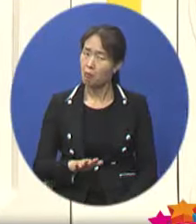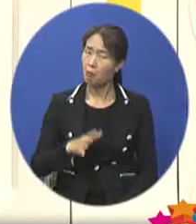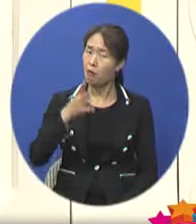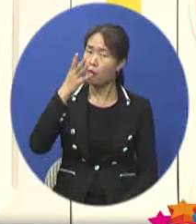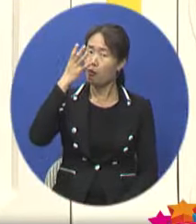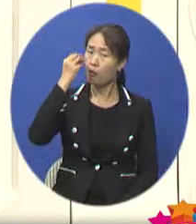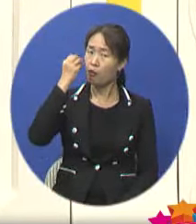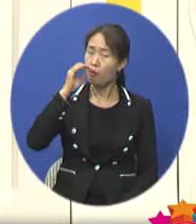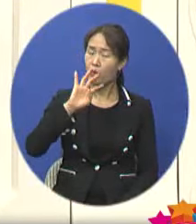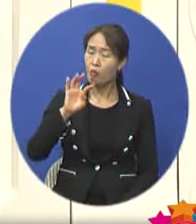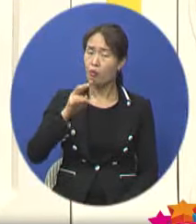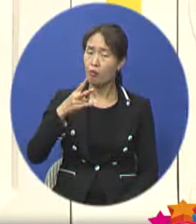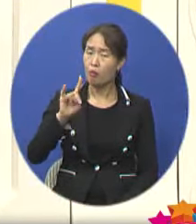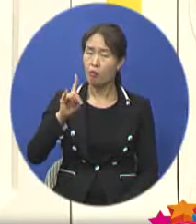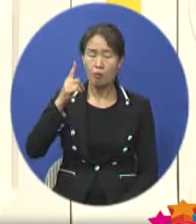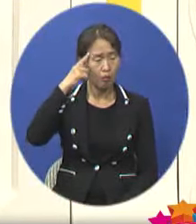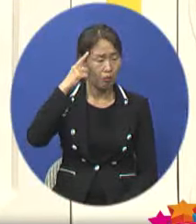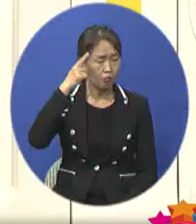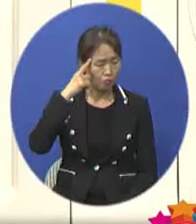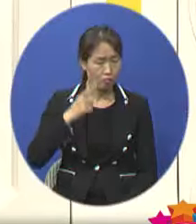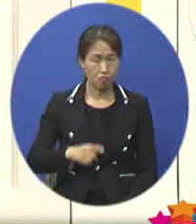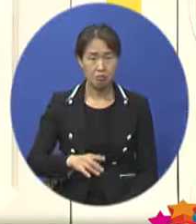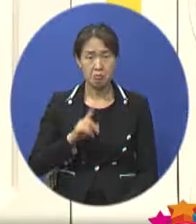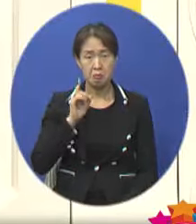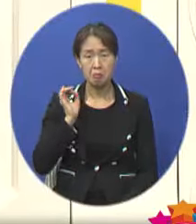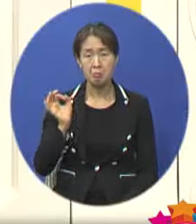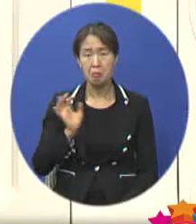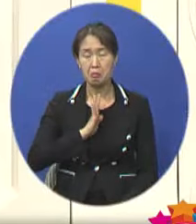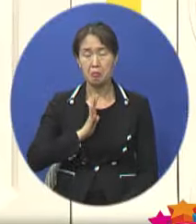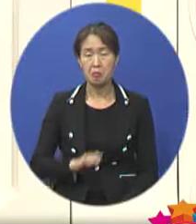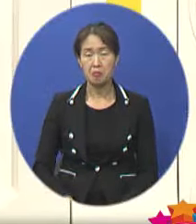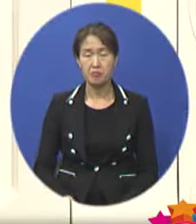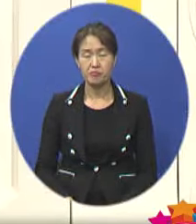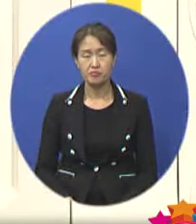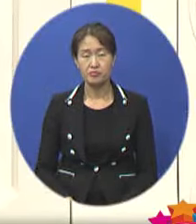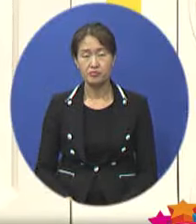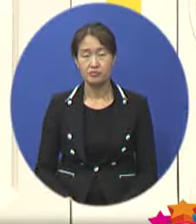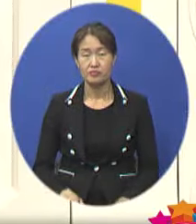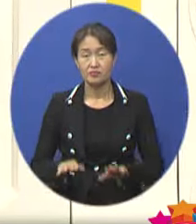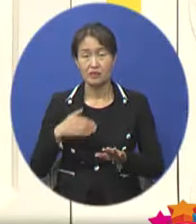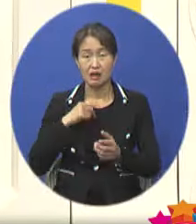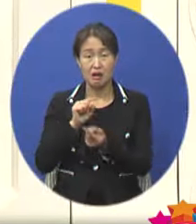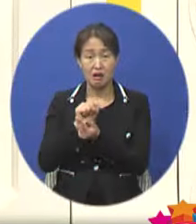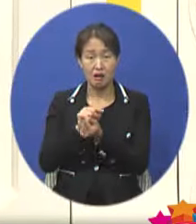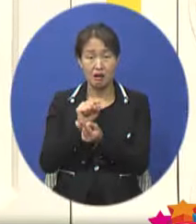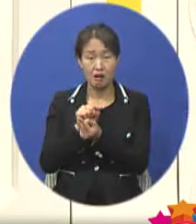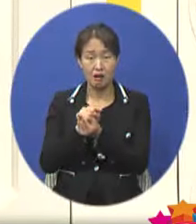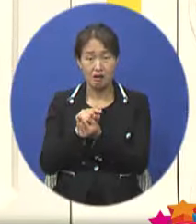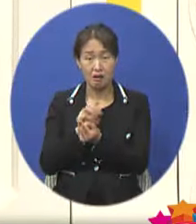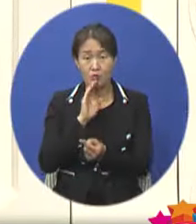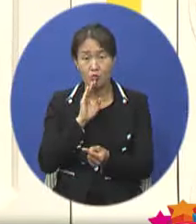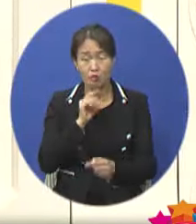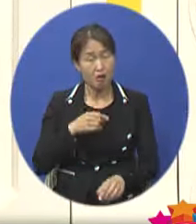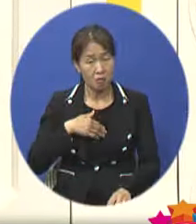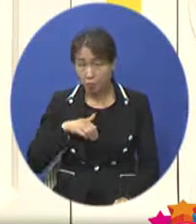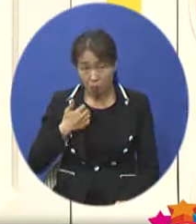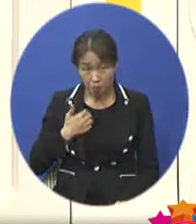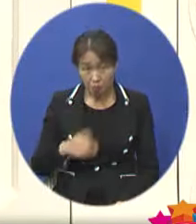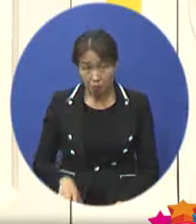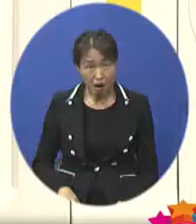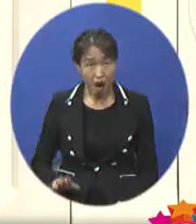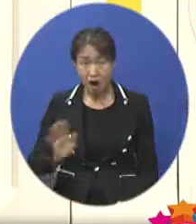안 들려요. 한 40대 예. 중반 정도. 으로 보여 들리셔서 예 아니, 그래서 단군인데 이부영 씨 여기 저 잘 모르세요? 아니,